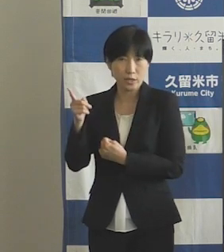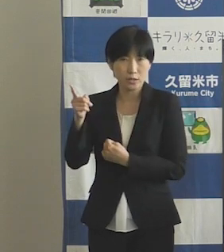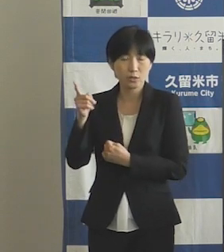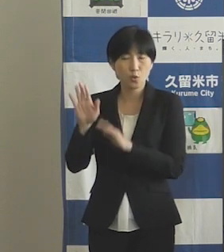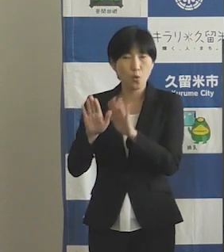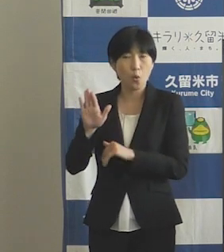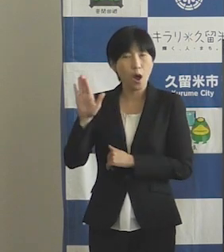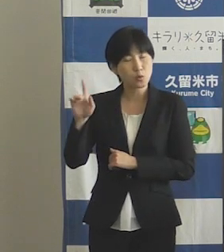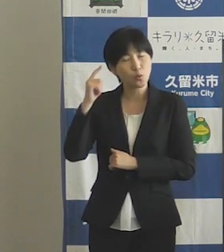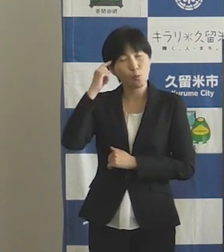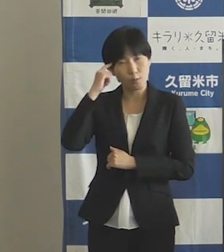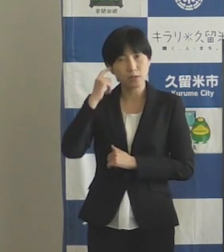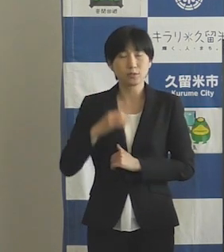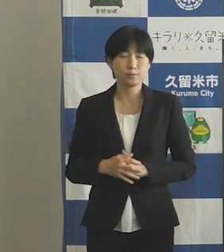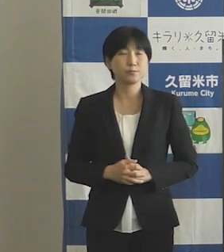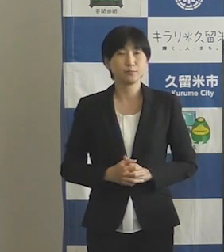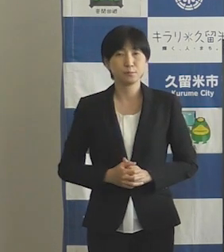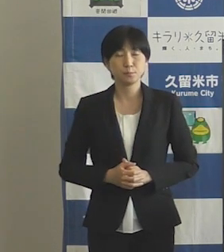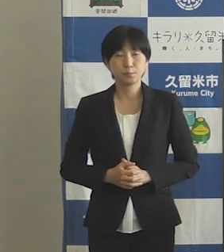思います。